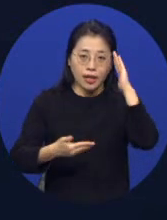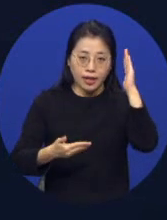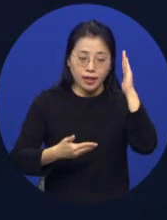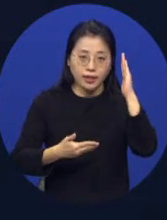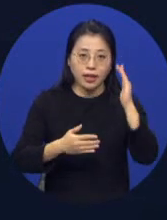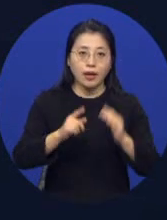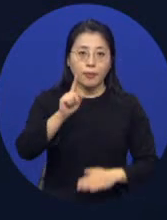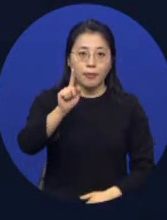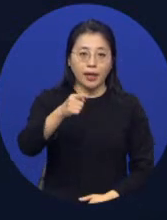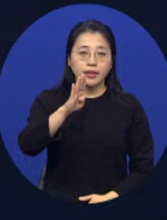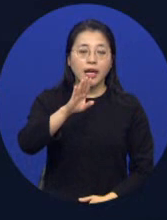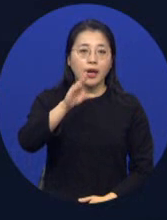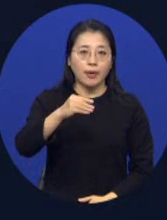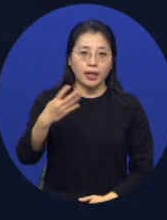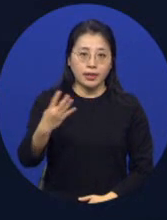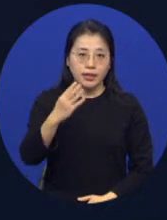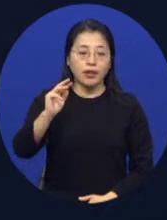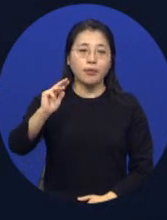1044,810원